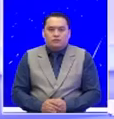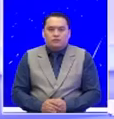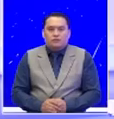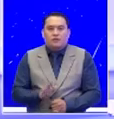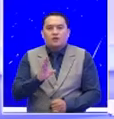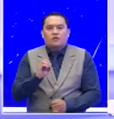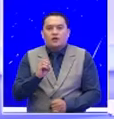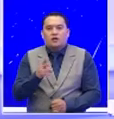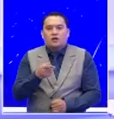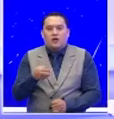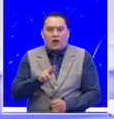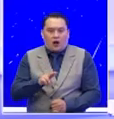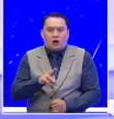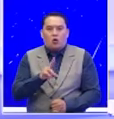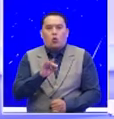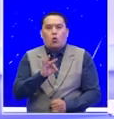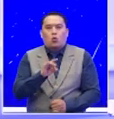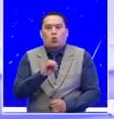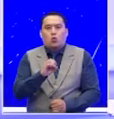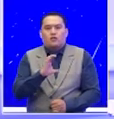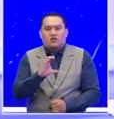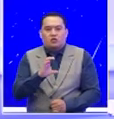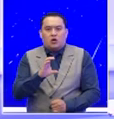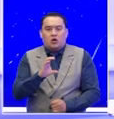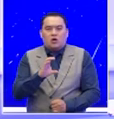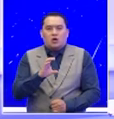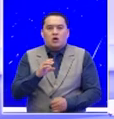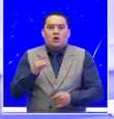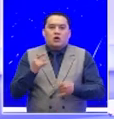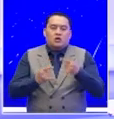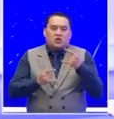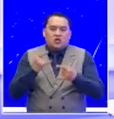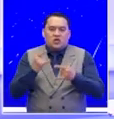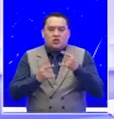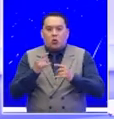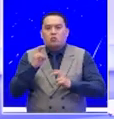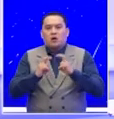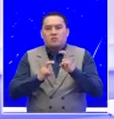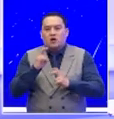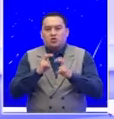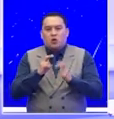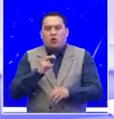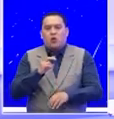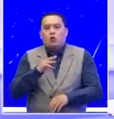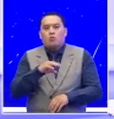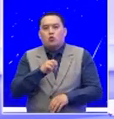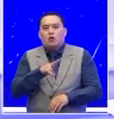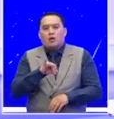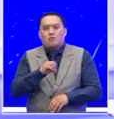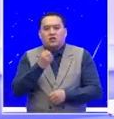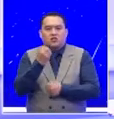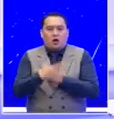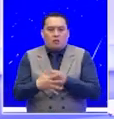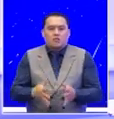В Венгрии эпидемия коронавируса нанесла удар по киноиндустрии. В течение последних лет Будапешт не раз появлялся на